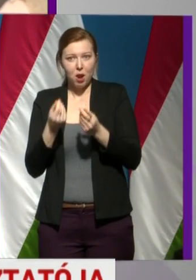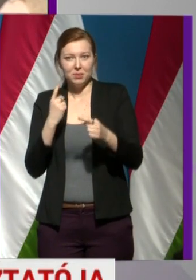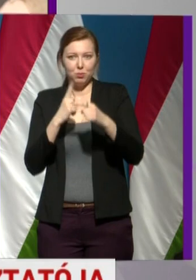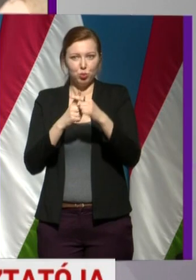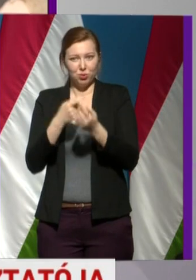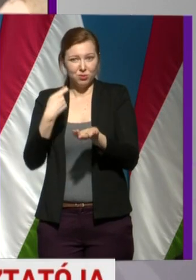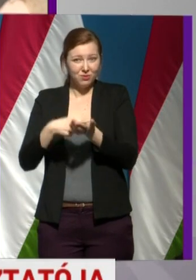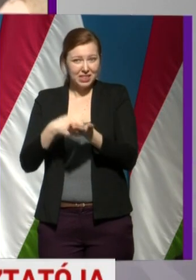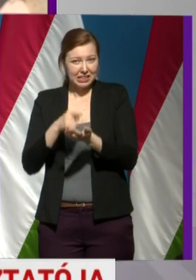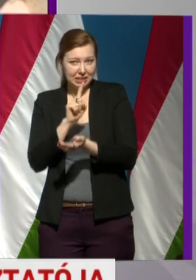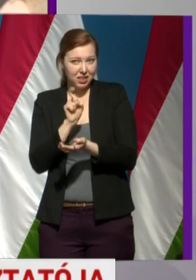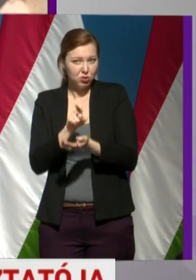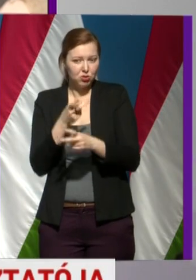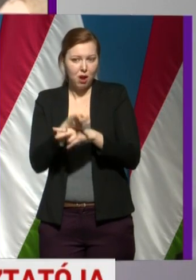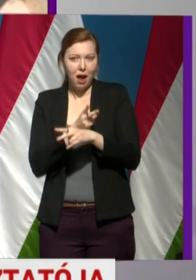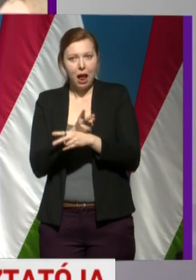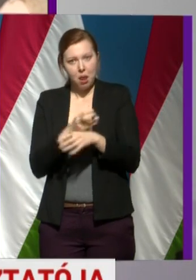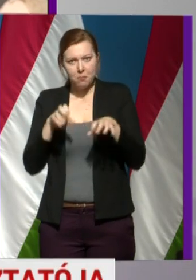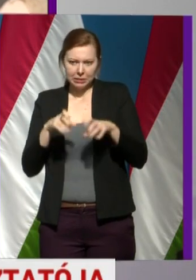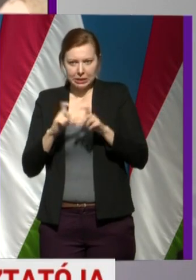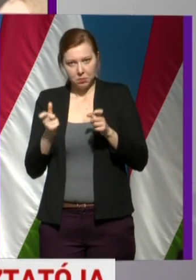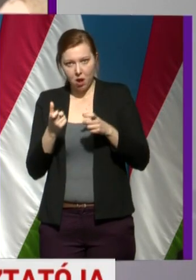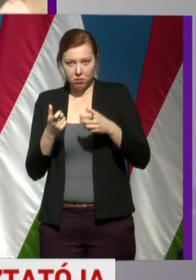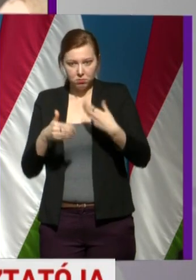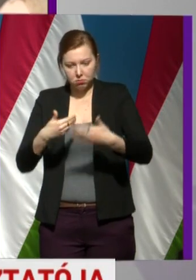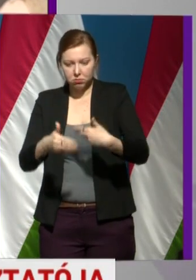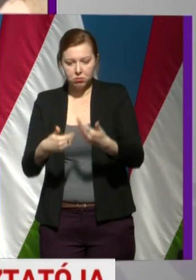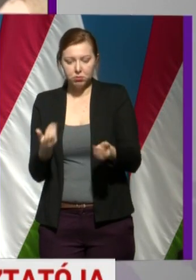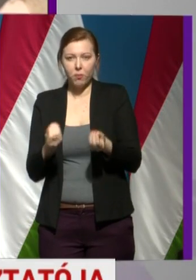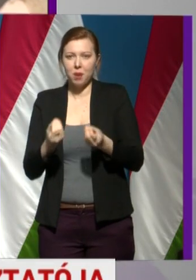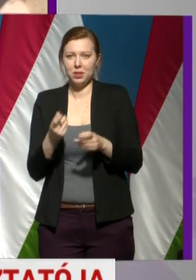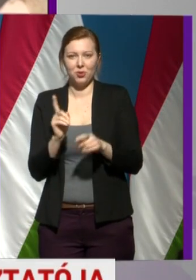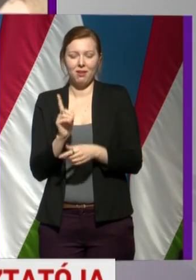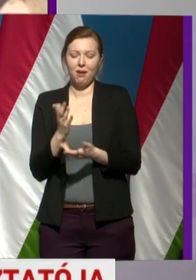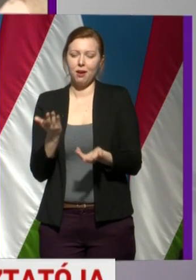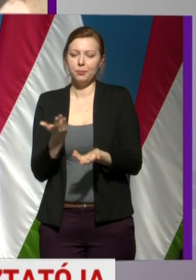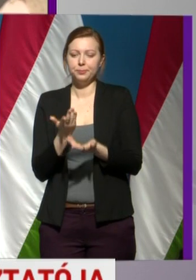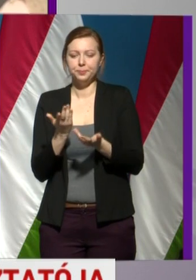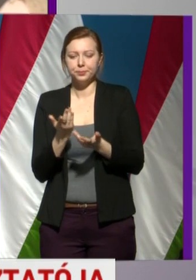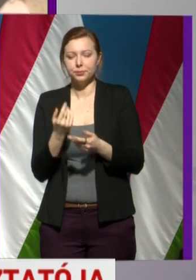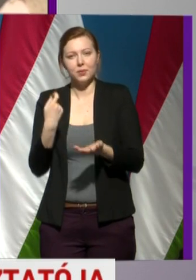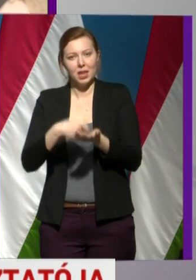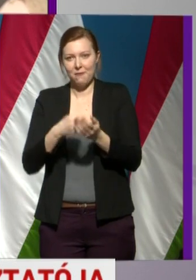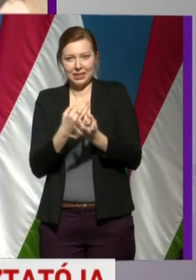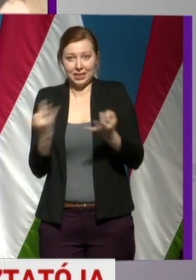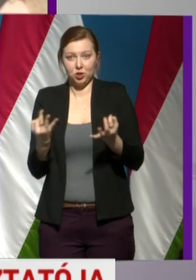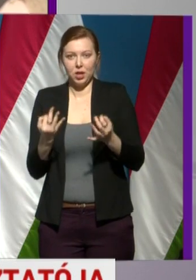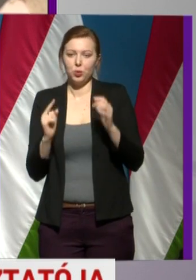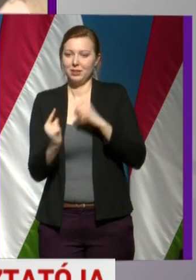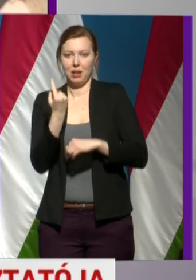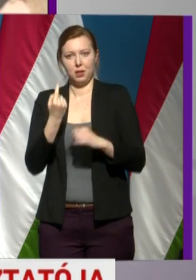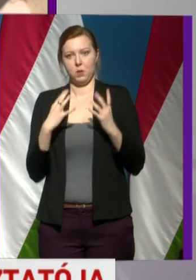plusz fizetést? Az állam tesz ezért, hogy ne fizetés nélküli